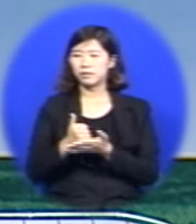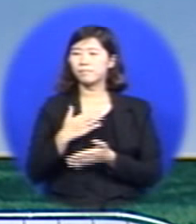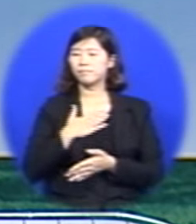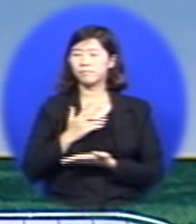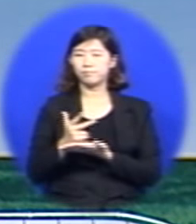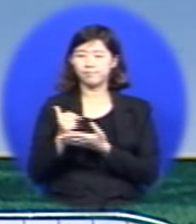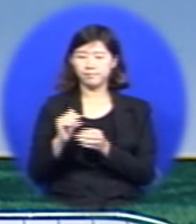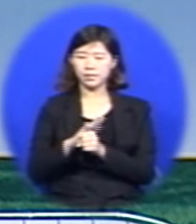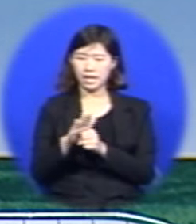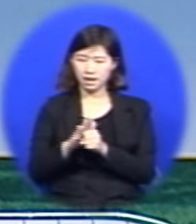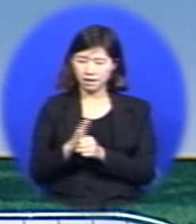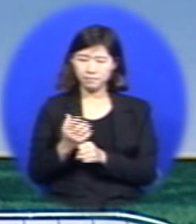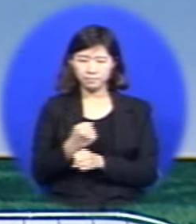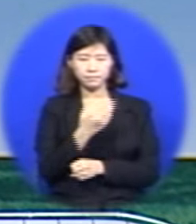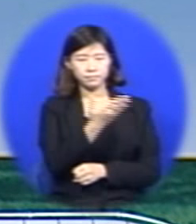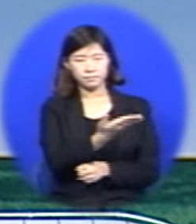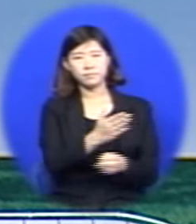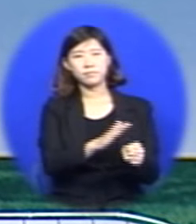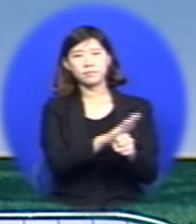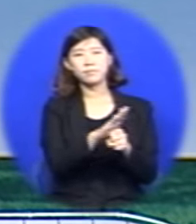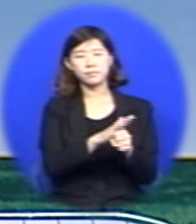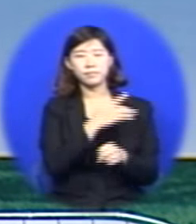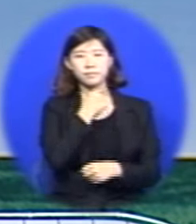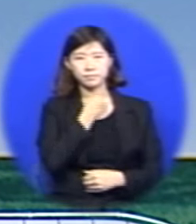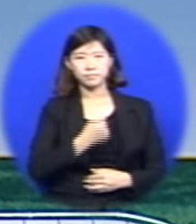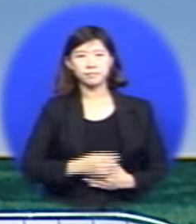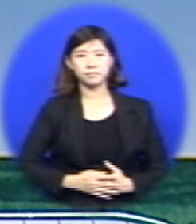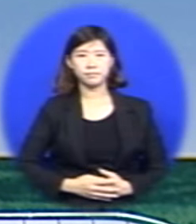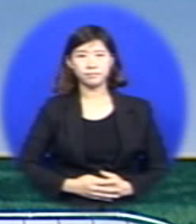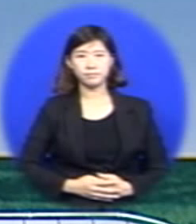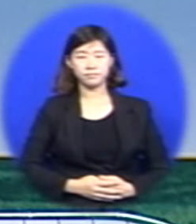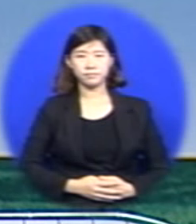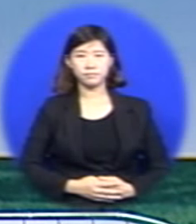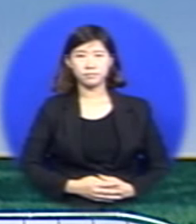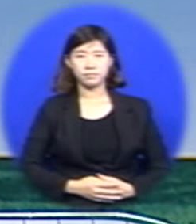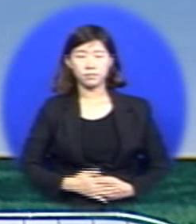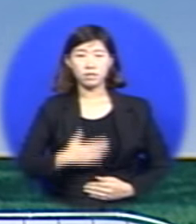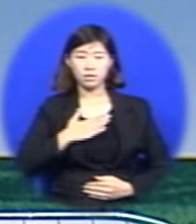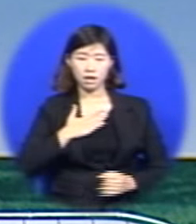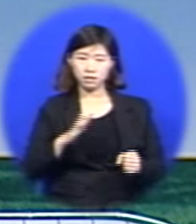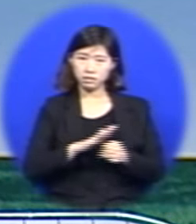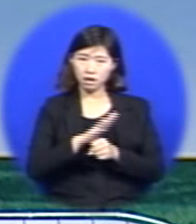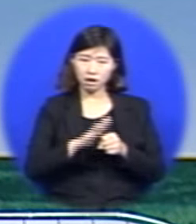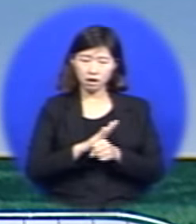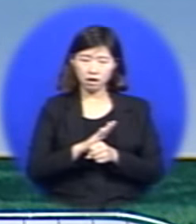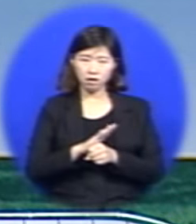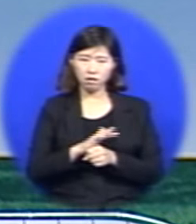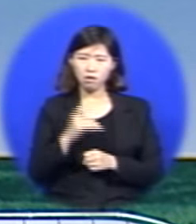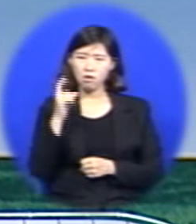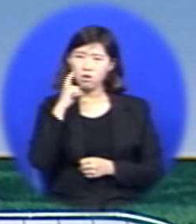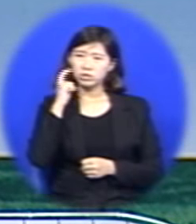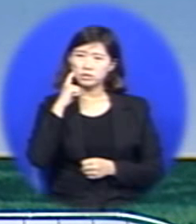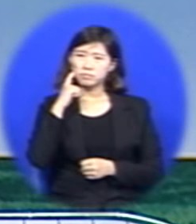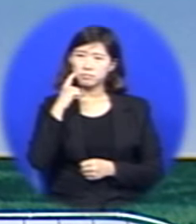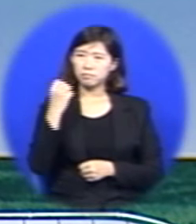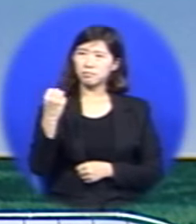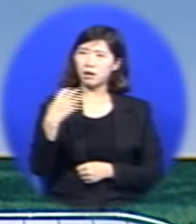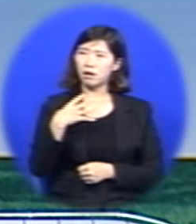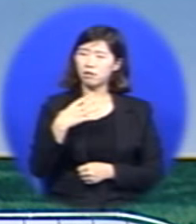싶습니다. 하나님 앞에 섰을 때 내 사랑은 거짓이라고 이렇게 말하는 것은 끔찍한